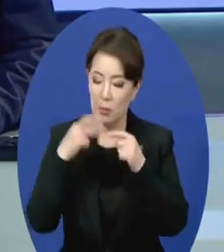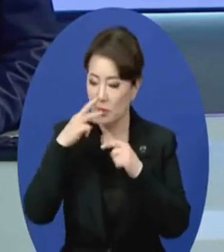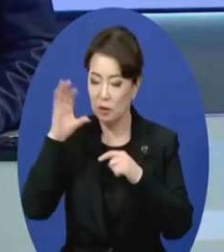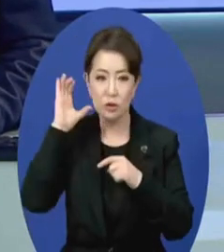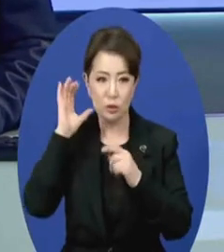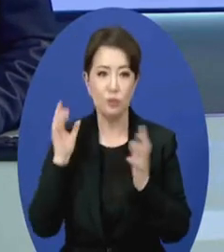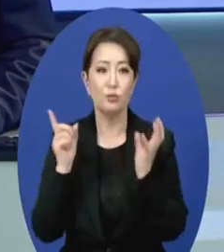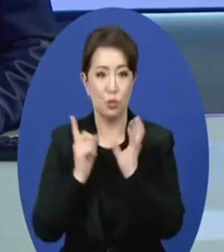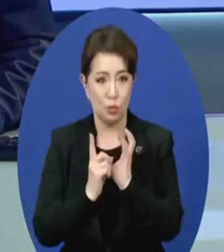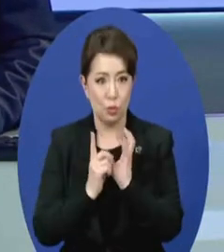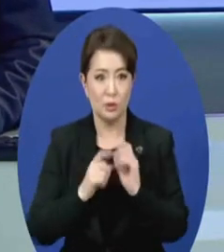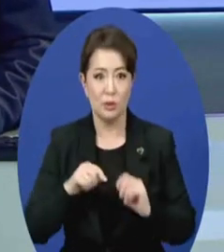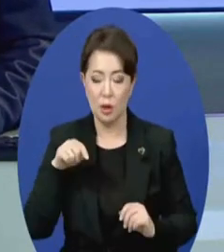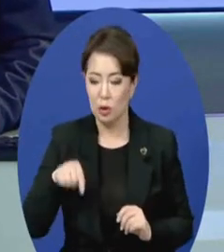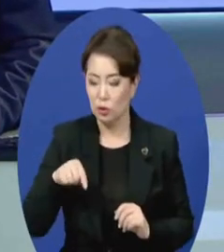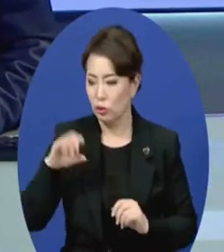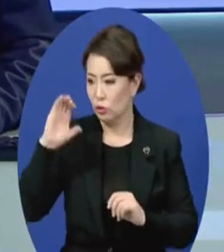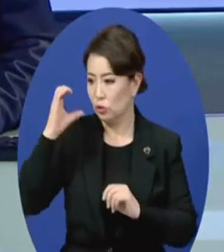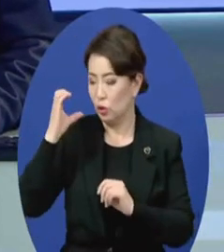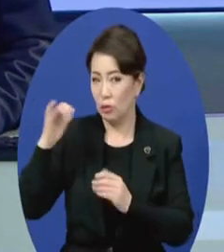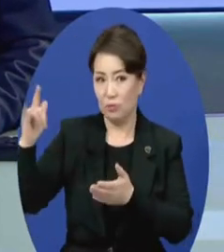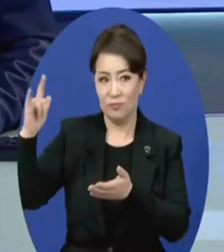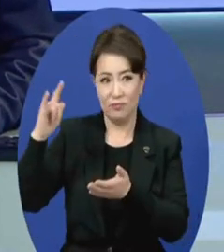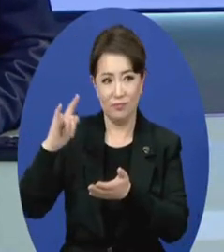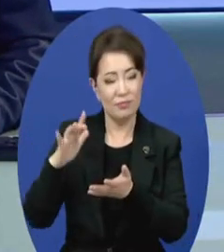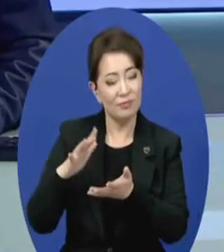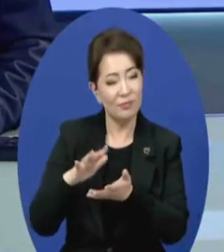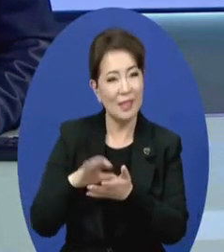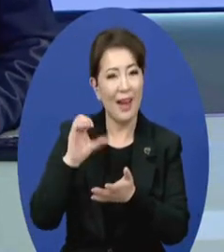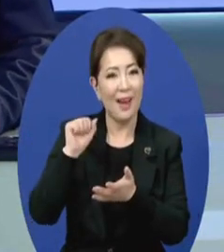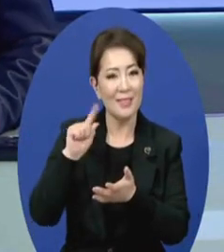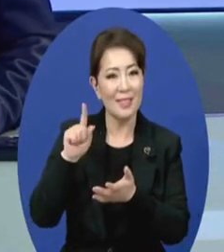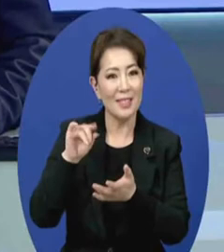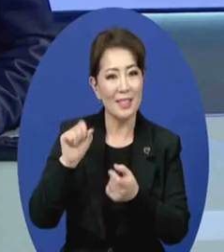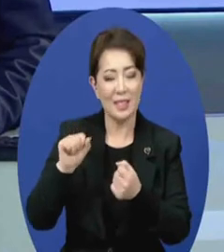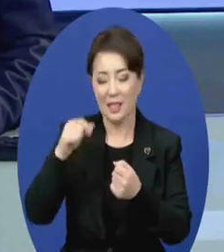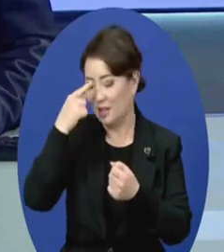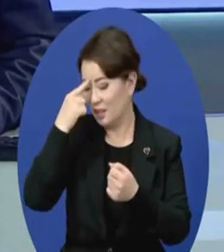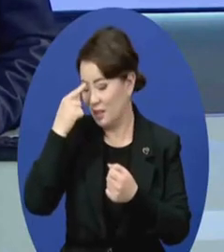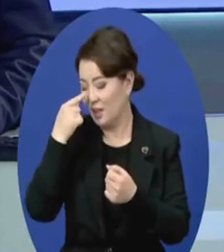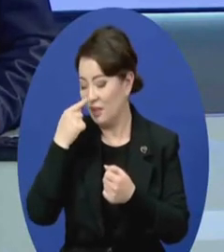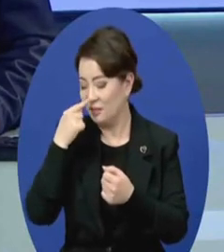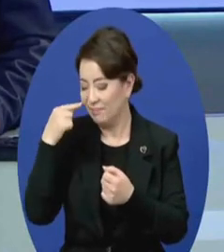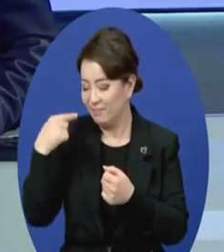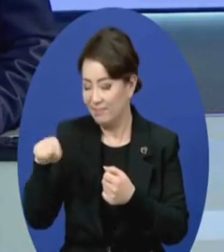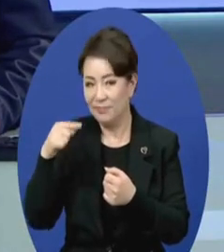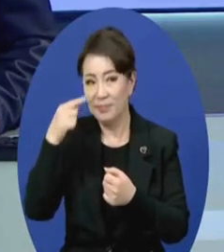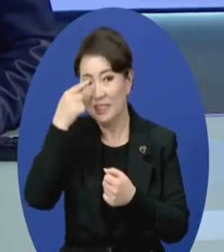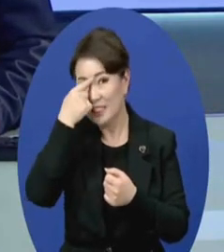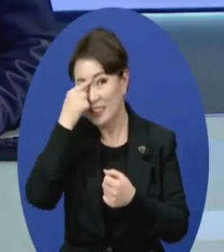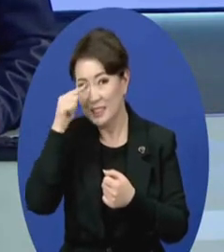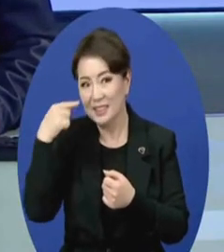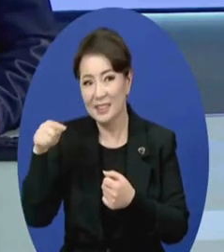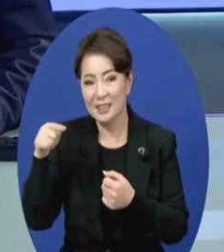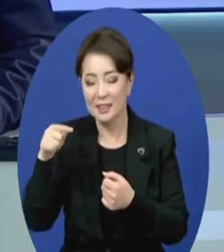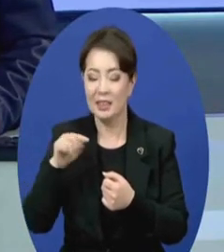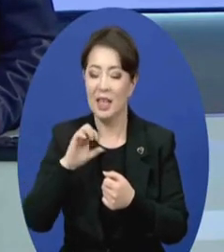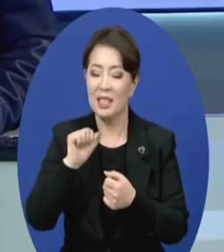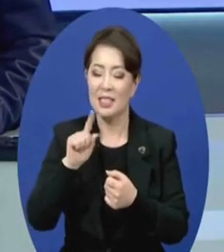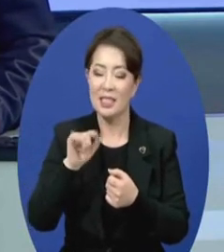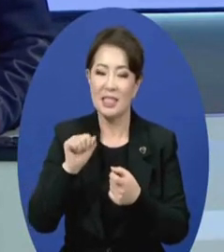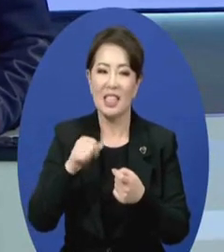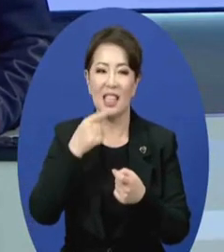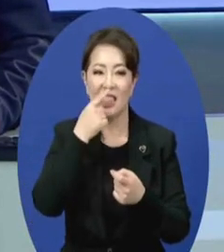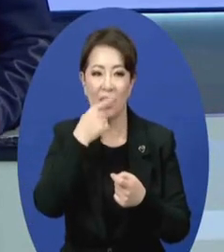улсад бүгд найрамдах солонгос улс, бүгд найрамдах энэтхэг улсад үйлдвэрлэсэн AstraZeneca, бүгд найрамдах Татард улсын Sinopharm үйлдвэрийн